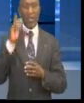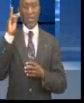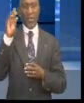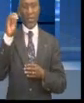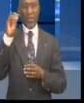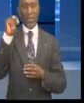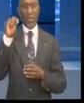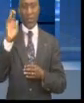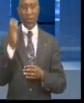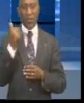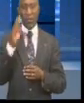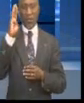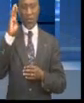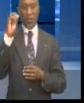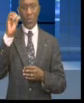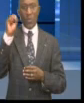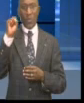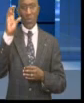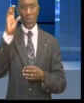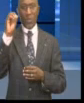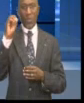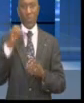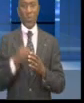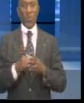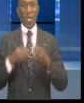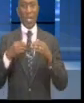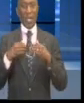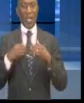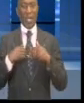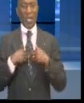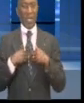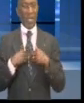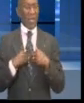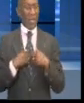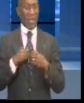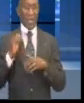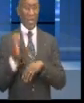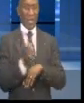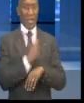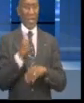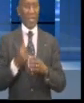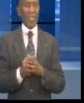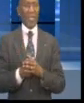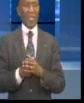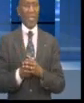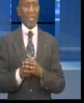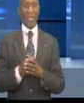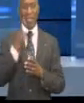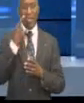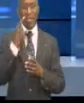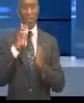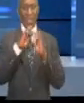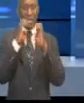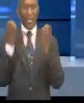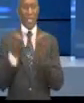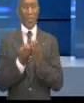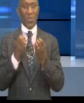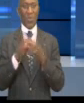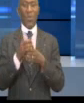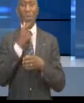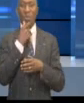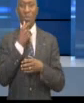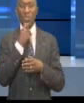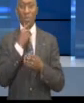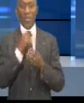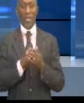au classement partiel après leur victoire 3-1 sur Océan Pacifique de Mbujimaï. Le match s'est joué au stade